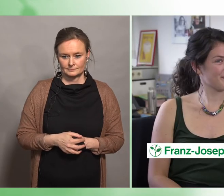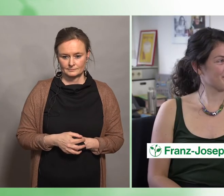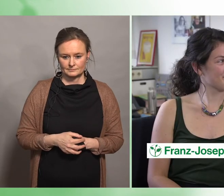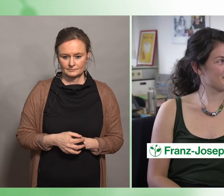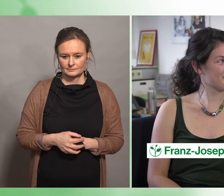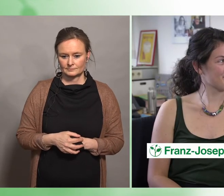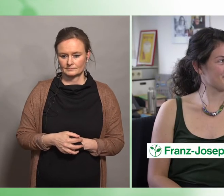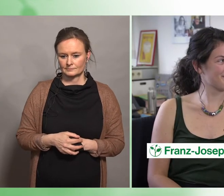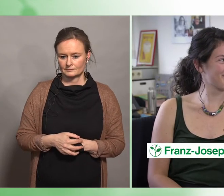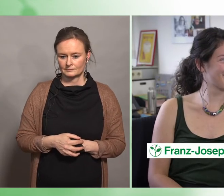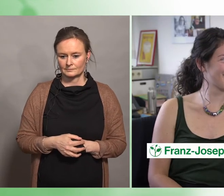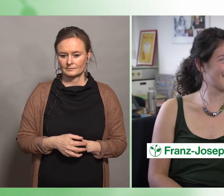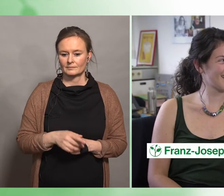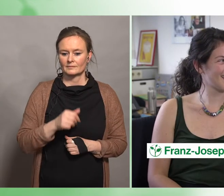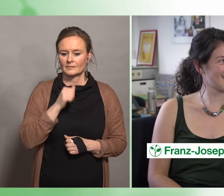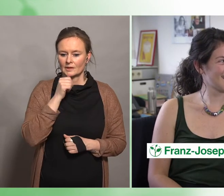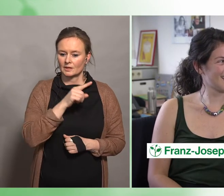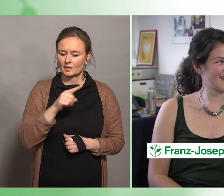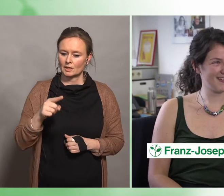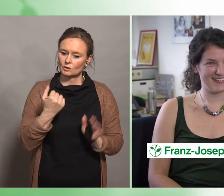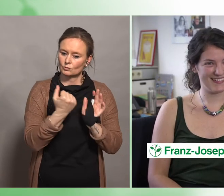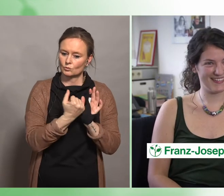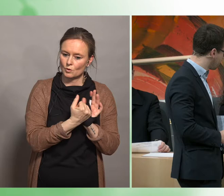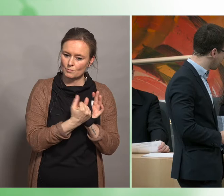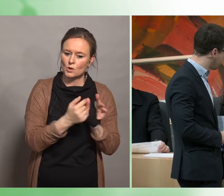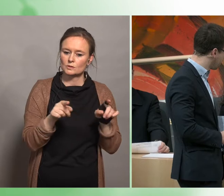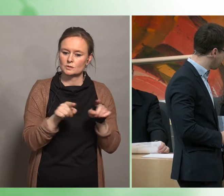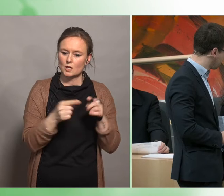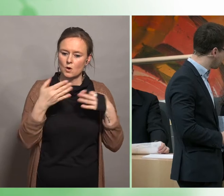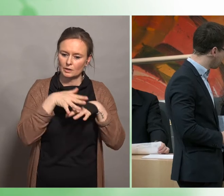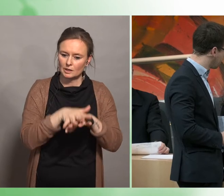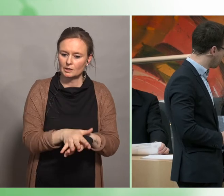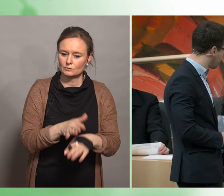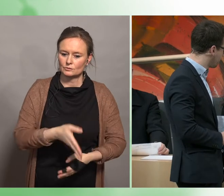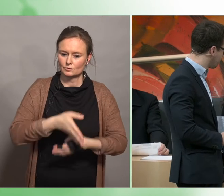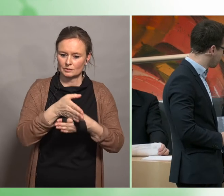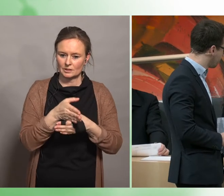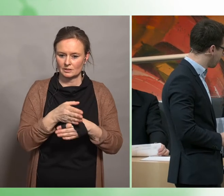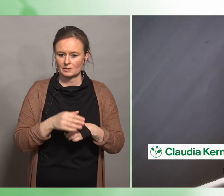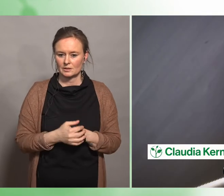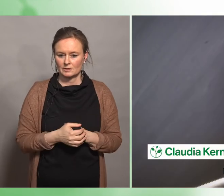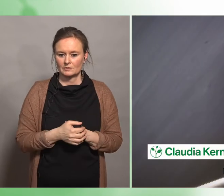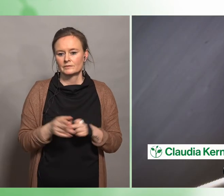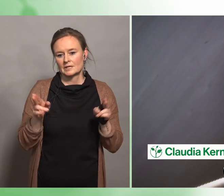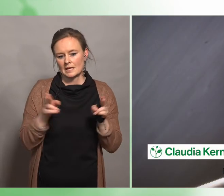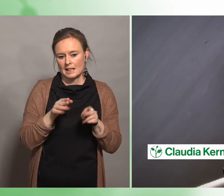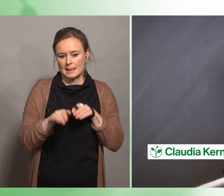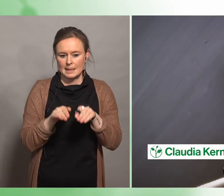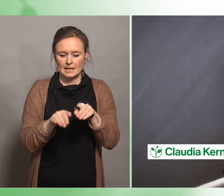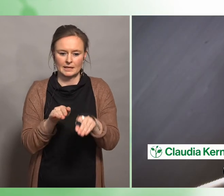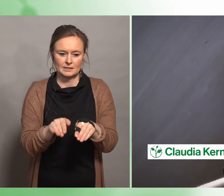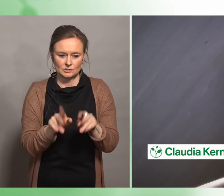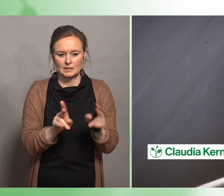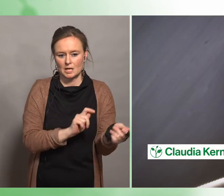Nicht nur die Post bringt alles, sondern Inklusion bringt allen was. Wenn es auch nur kleine Schritte sind, bewegt etwas,